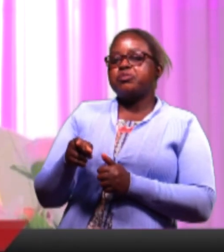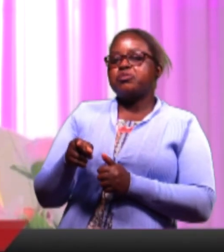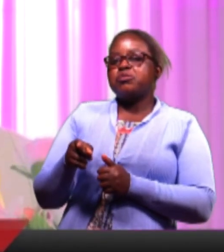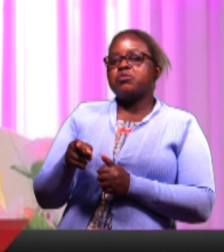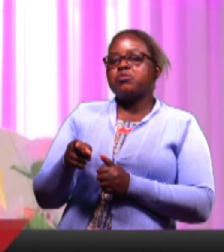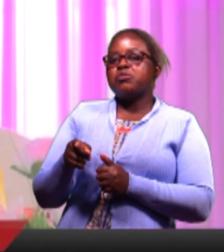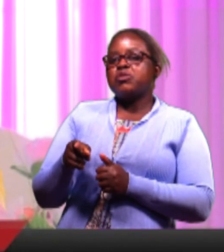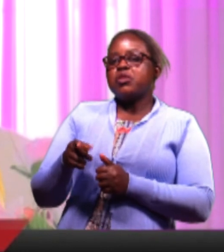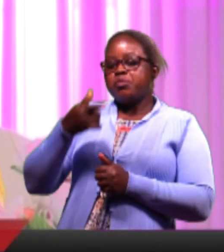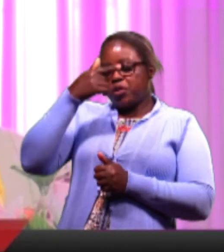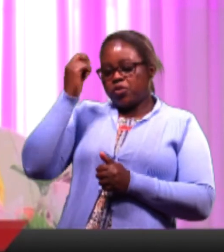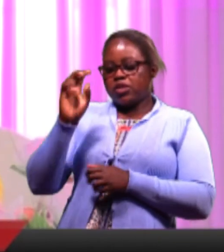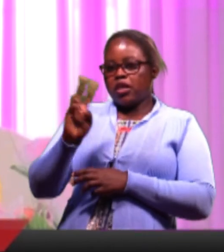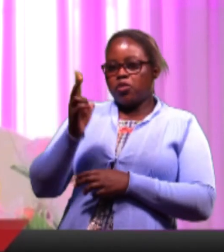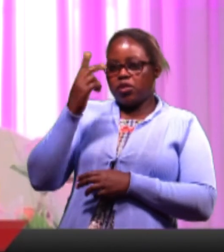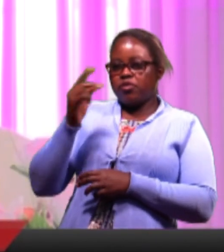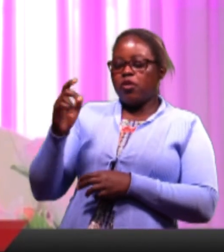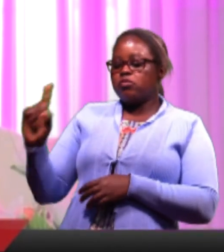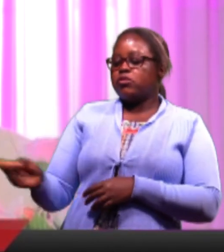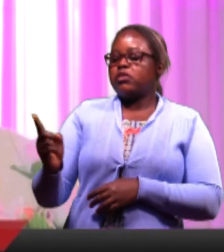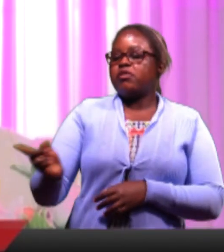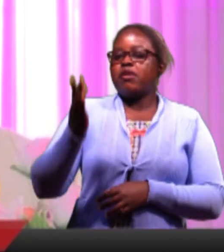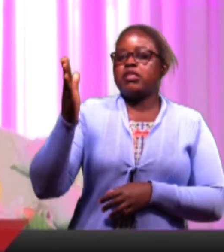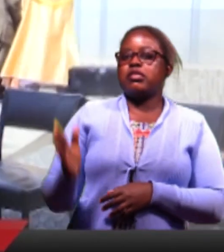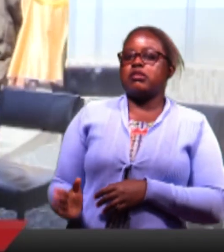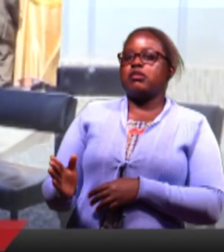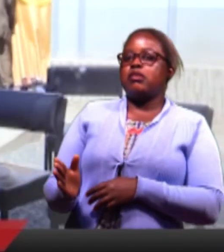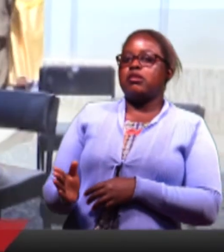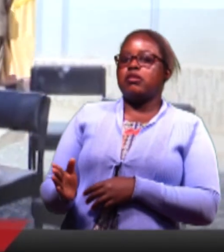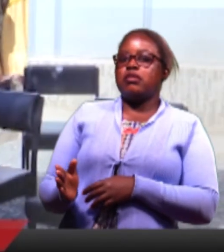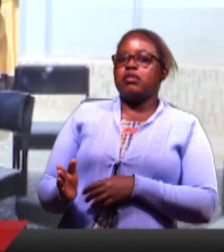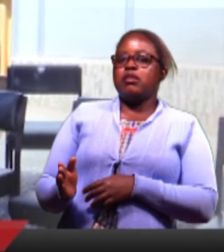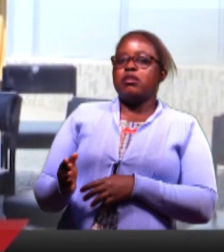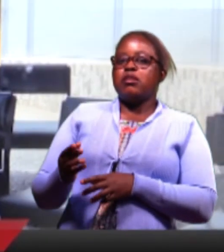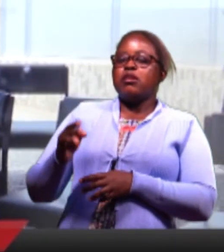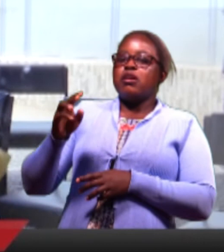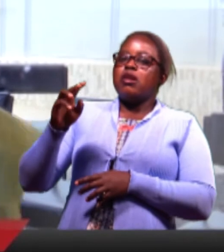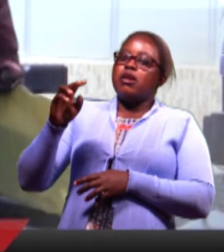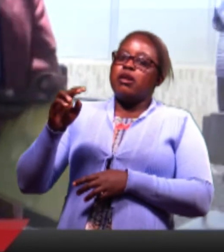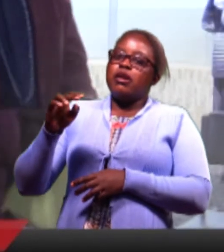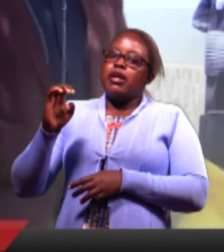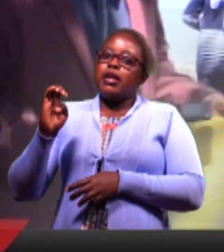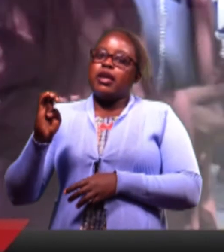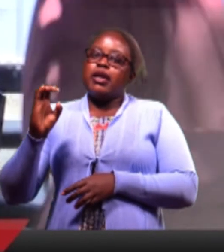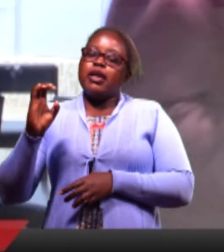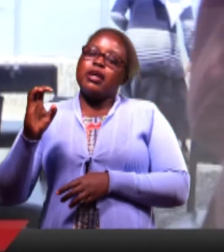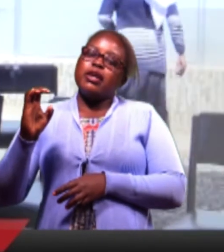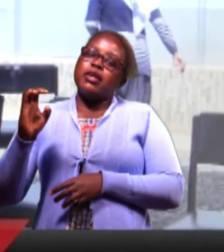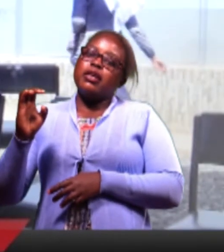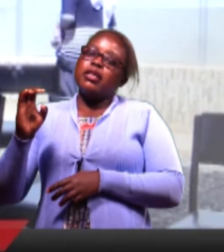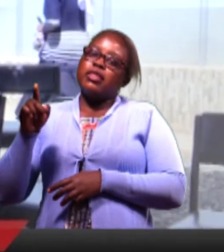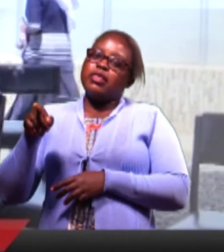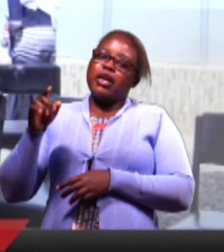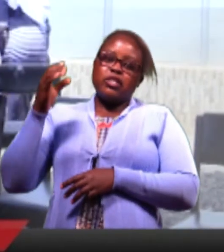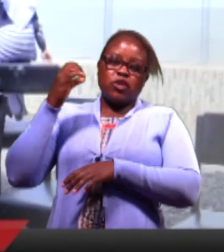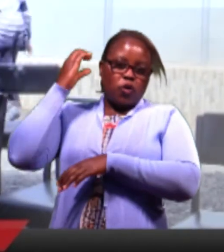litakuwa. Kwa sababu they are looking for shepherd. Cha EKIK kinahusisha mafunzo